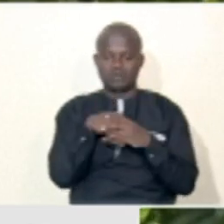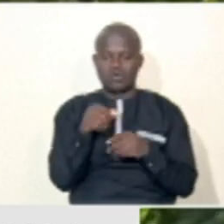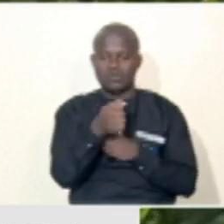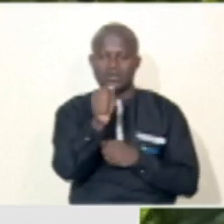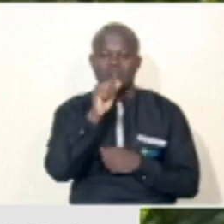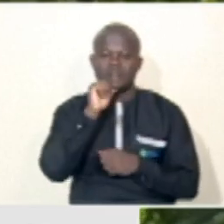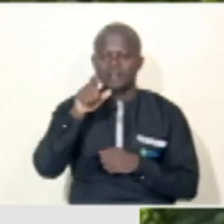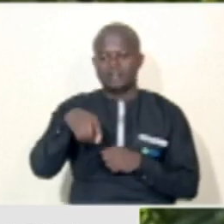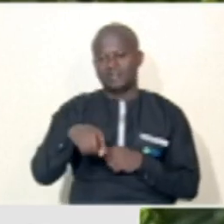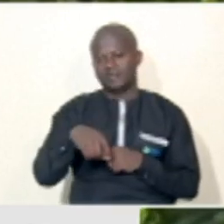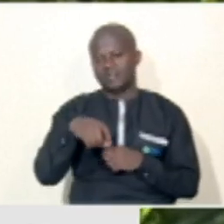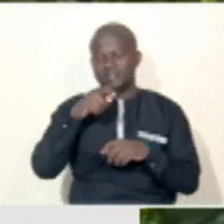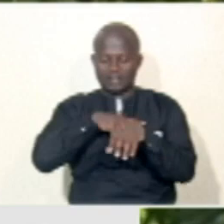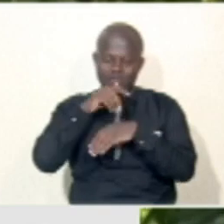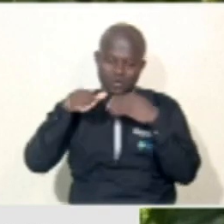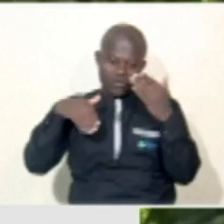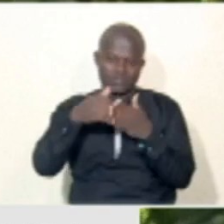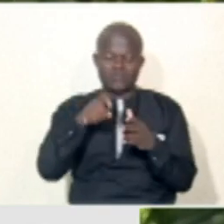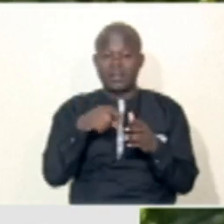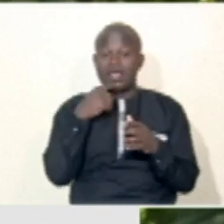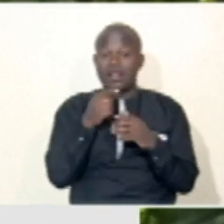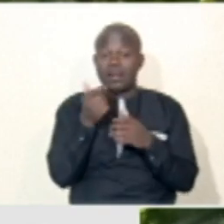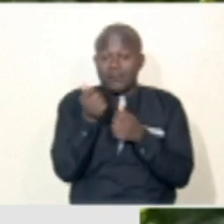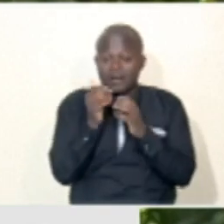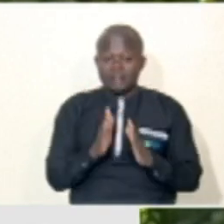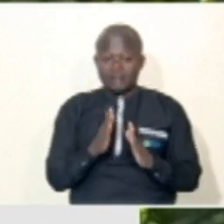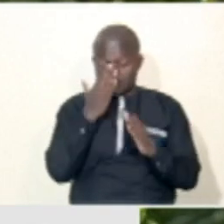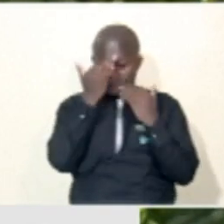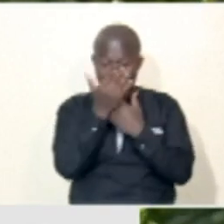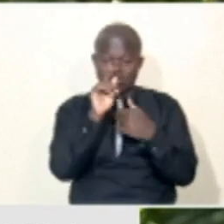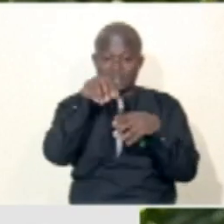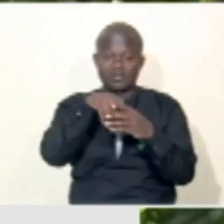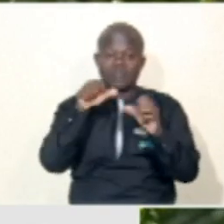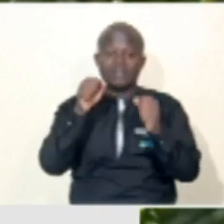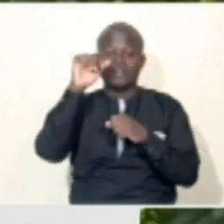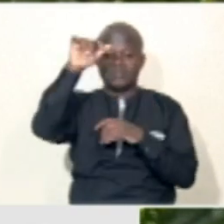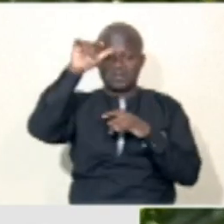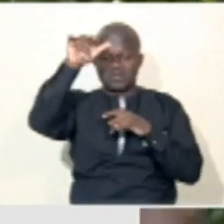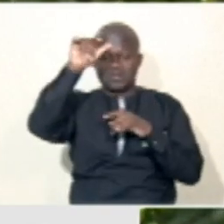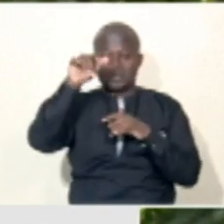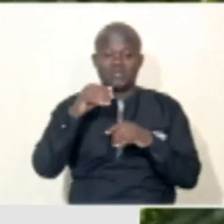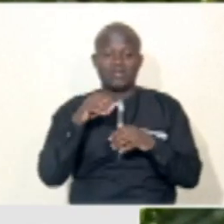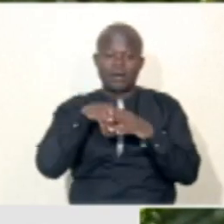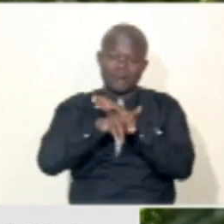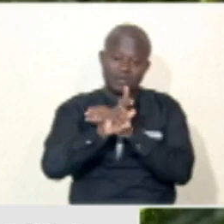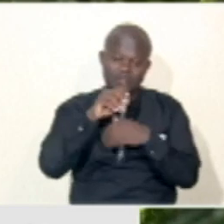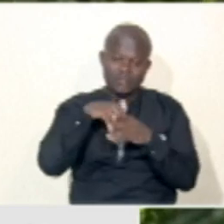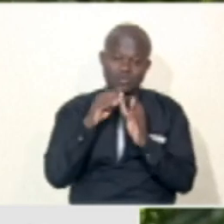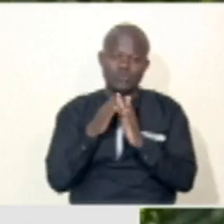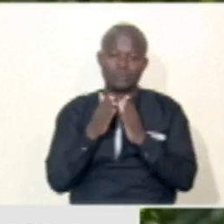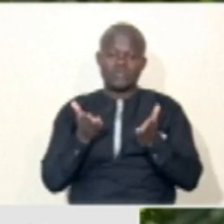ziba zidakenewe. Hari abakiriya babyuka bagiye gufata indege, hari ababa bari kwinjira muri uyu